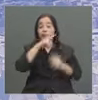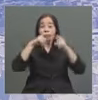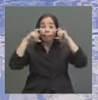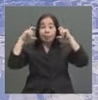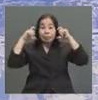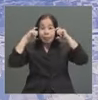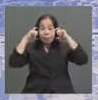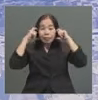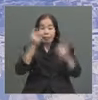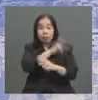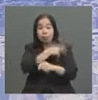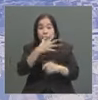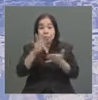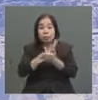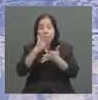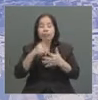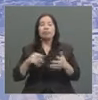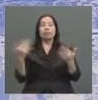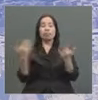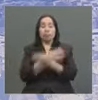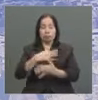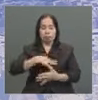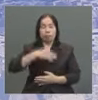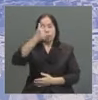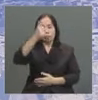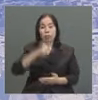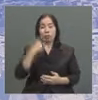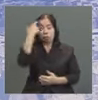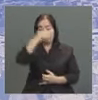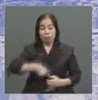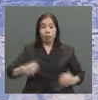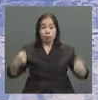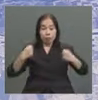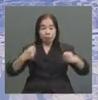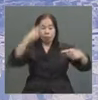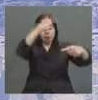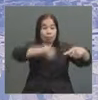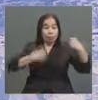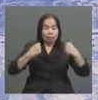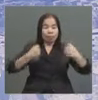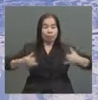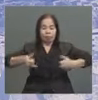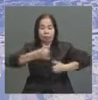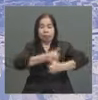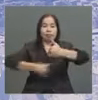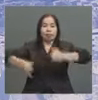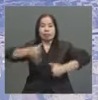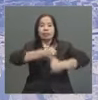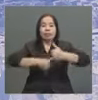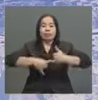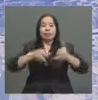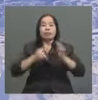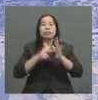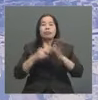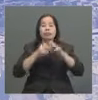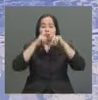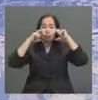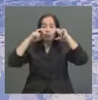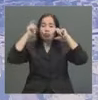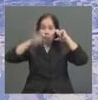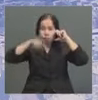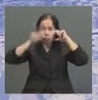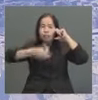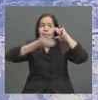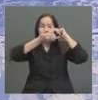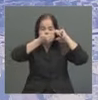าก็ยังดีเป็นเรื่องโดยปกติเพราะว่าถ้าเราแข็งแรงดีเขาแข็งแรงดีเพียงแต่ว่าเราจะอยู่บ้านหยุดเชื้อเพื่อชาติแล้ว